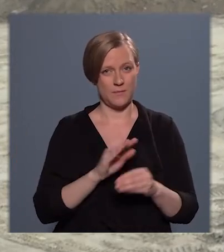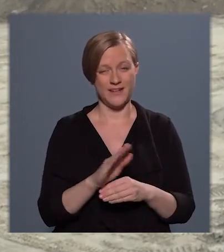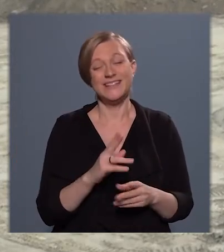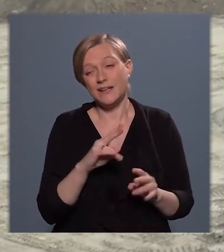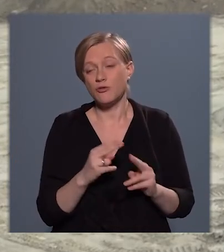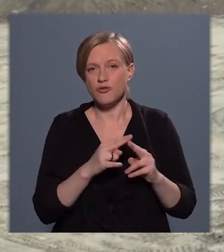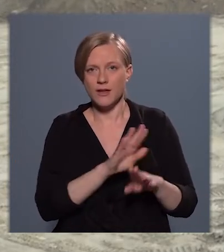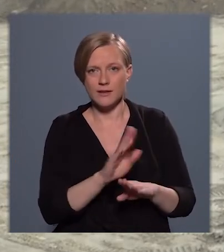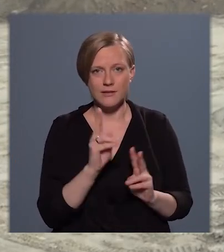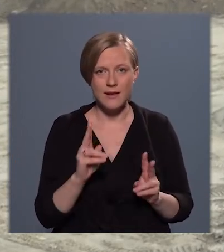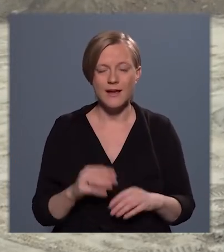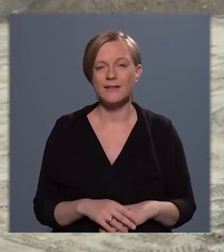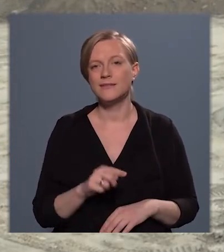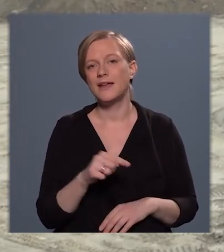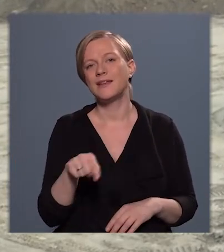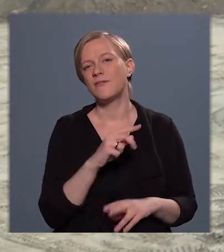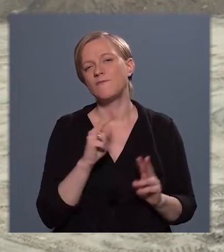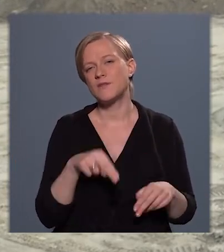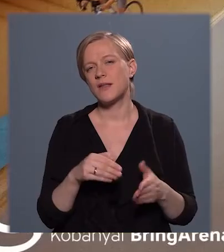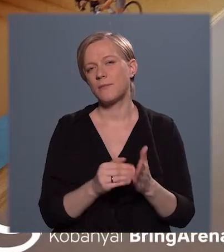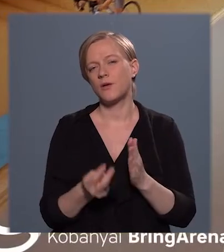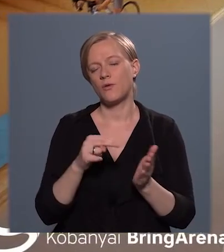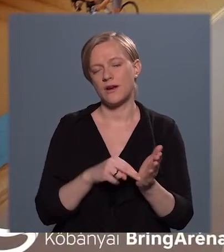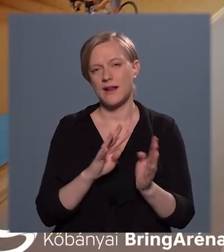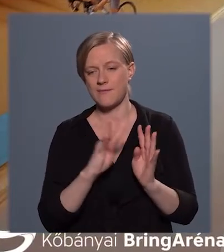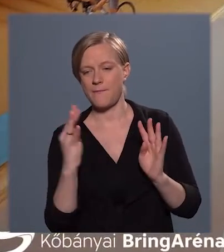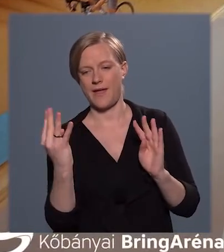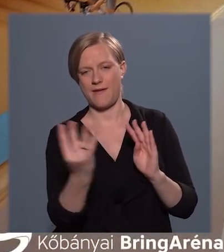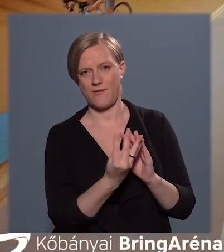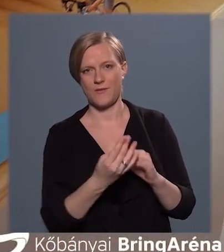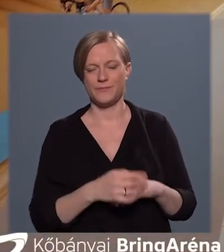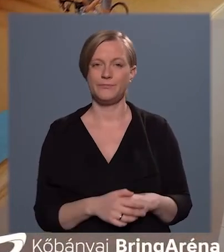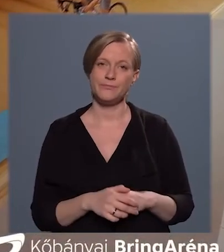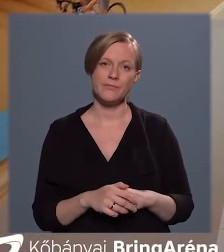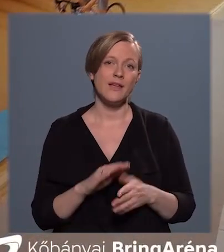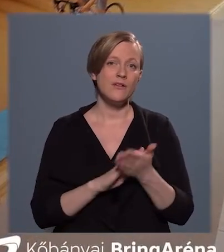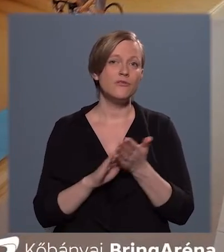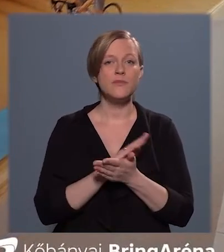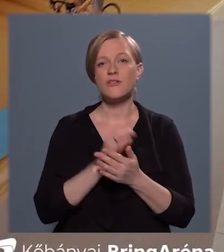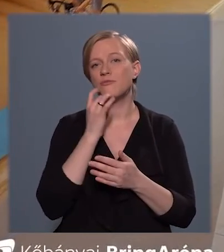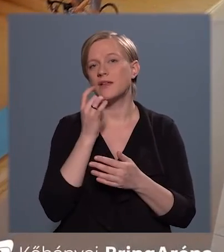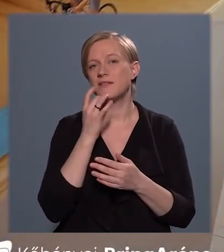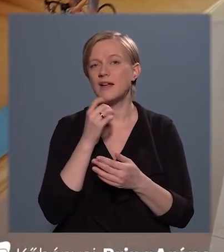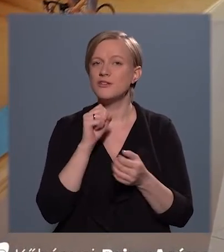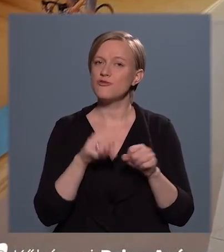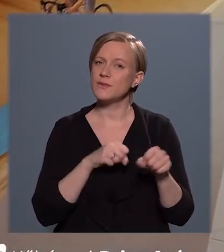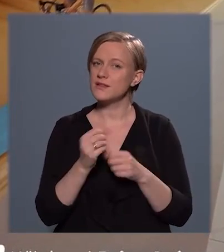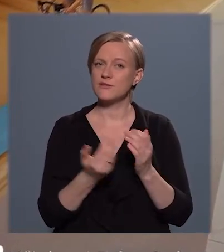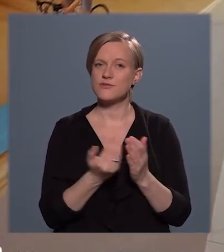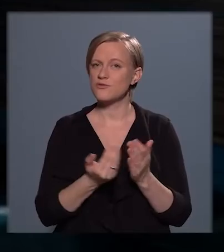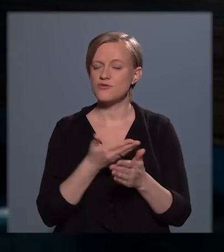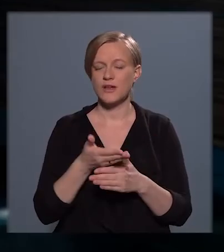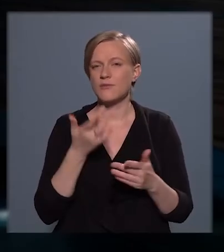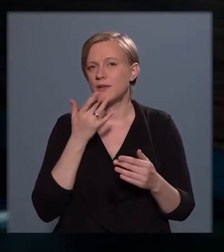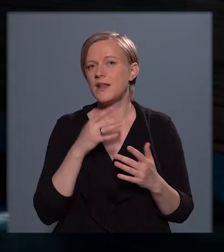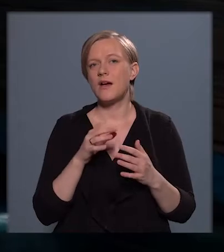de neki még valószínűleg korai a pályára föltekerni. És milyen speciális bicikli szükséges? Mondjuk egy